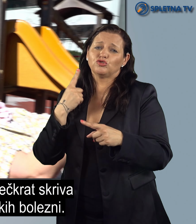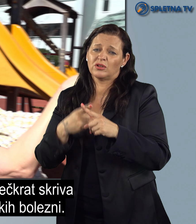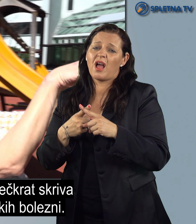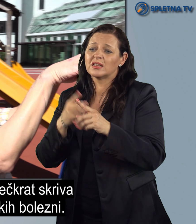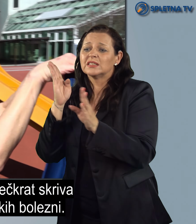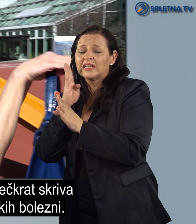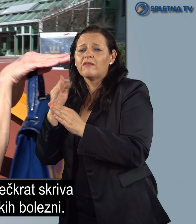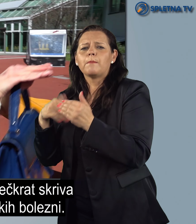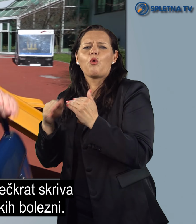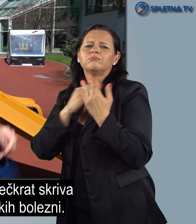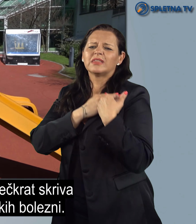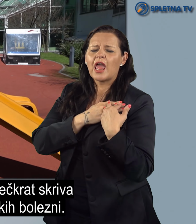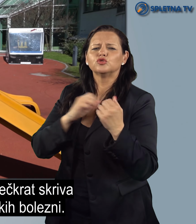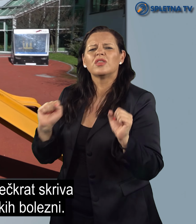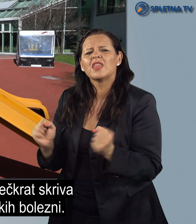bolezni.